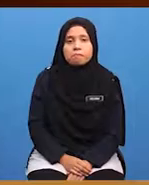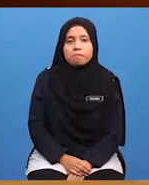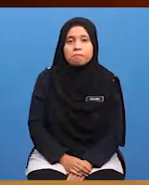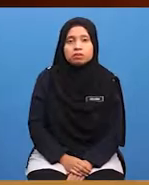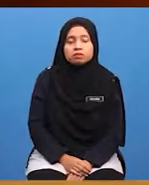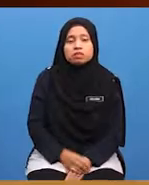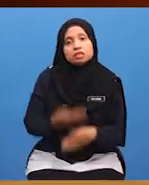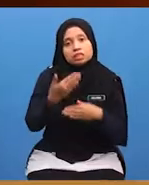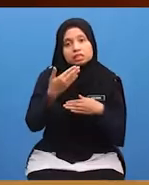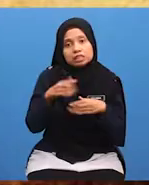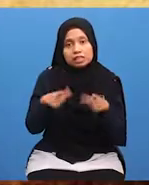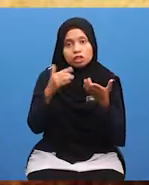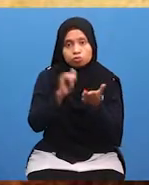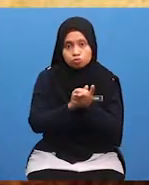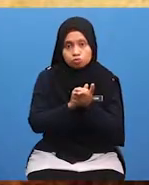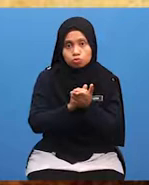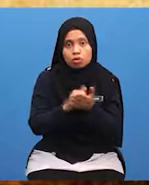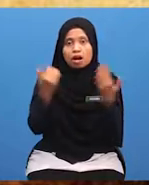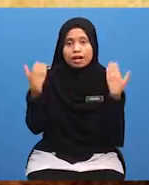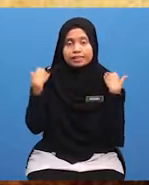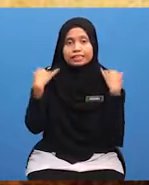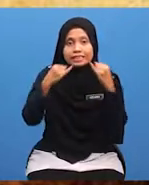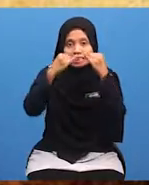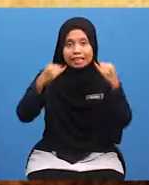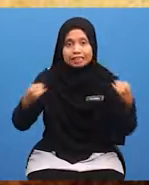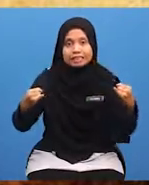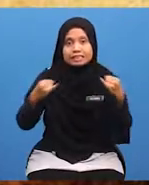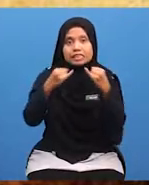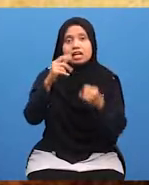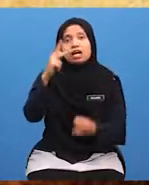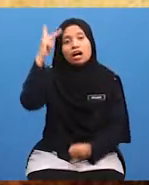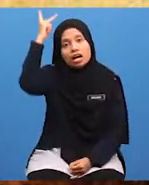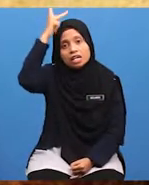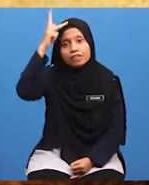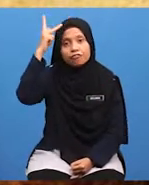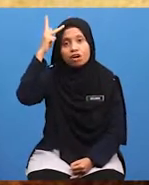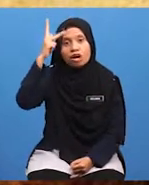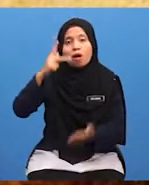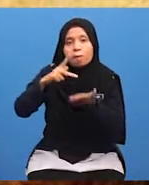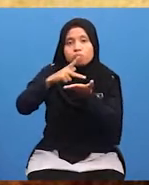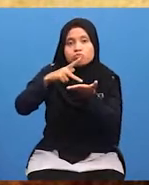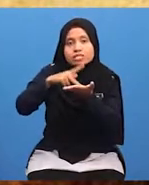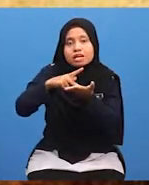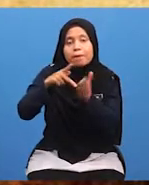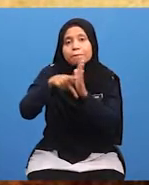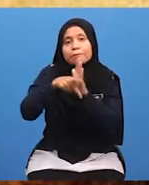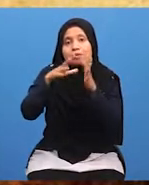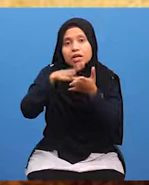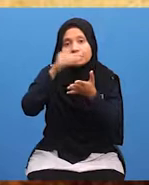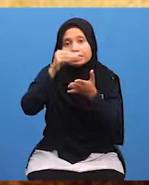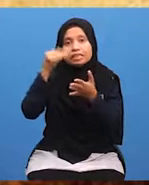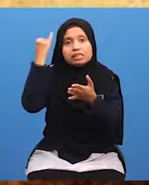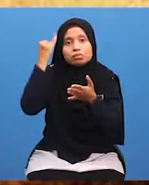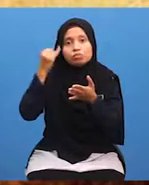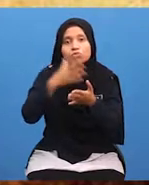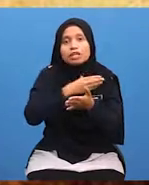Di samping itu juga, terdapat Istana Khalifah yang bukan saja bertindak sebagai pusat pengajian ilmu,